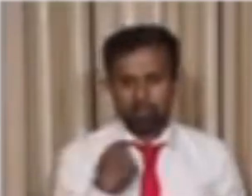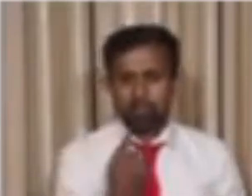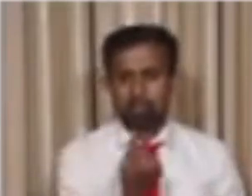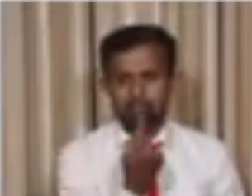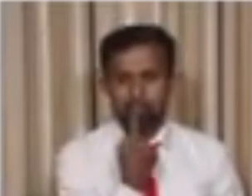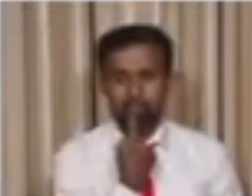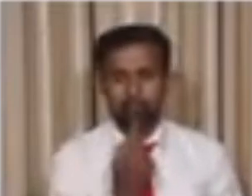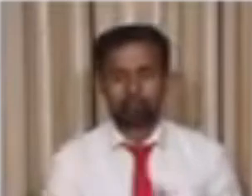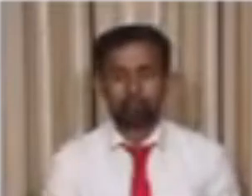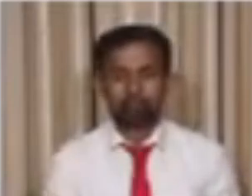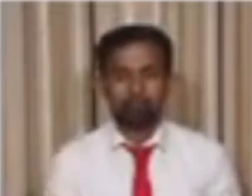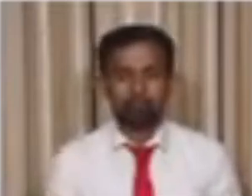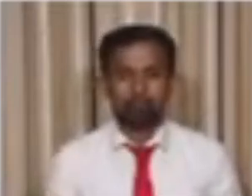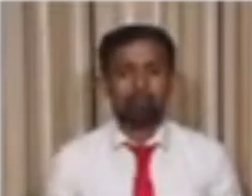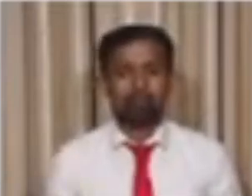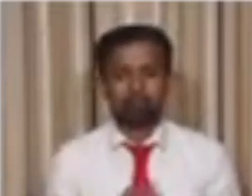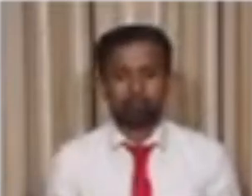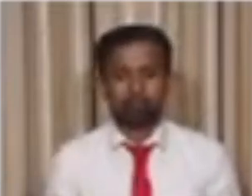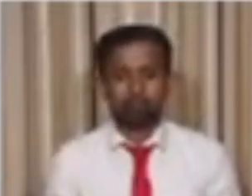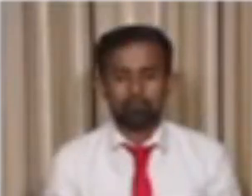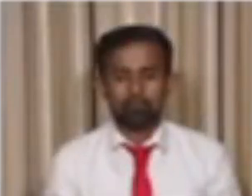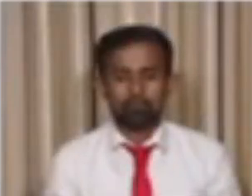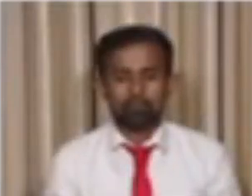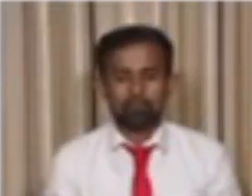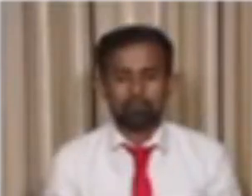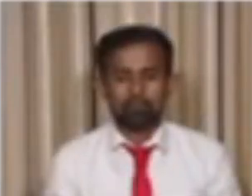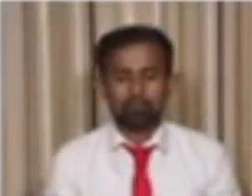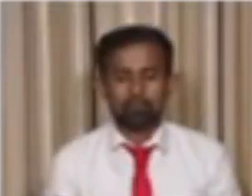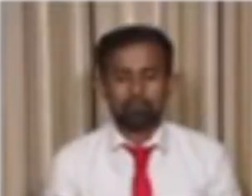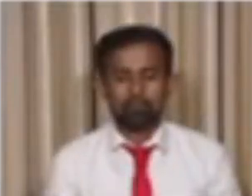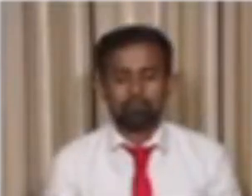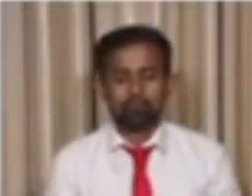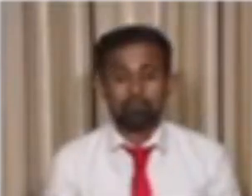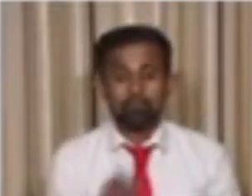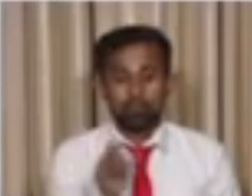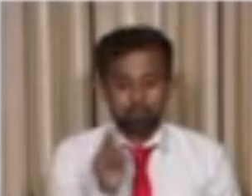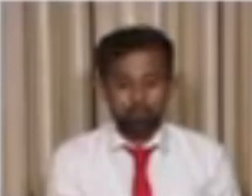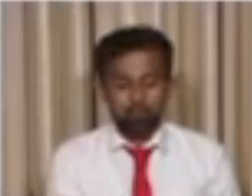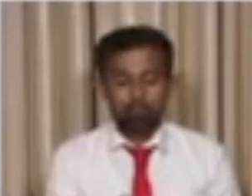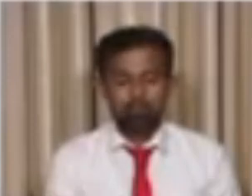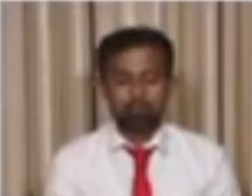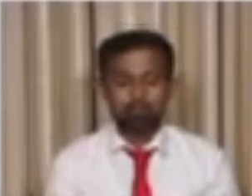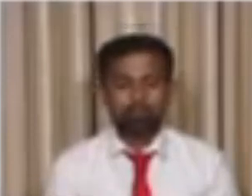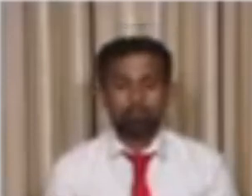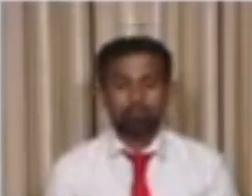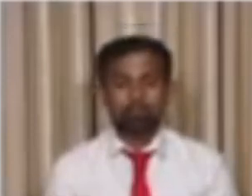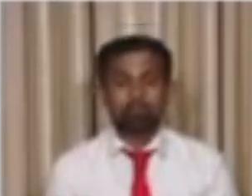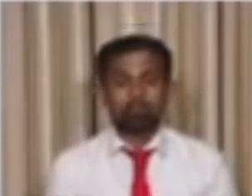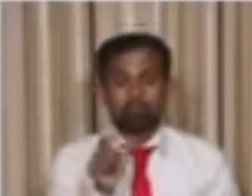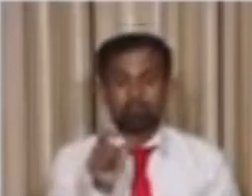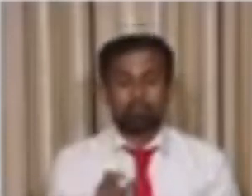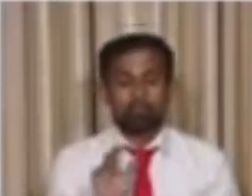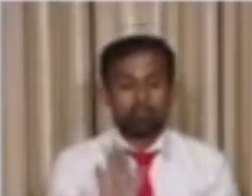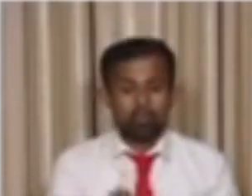now, are you on behalf of your party and your grandfather willing to apologize to the upcountry